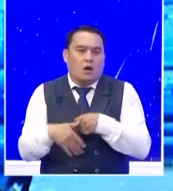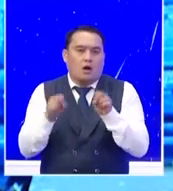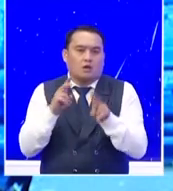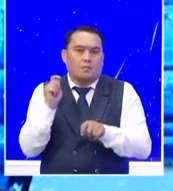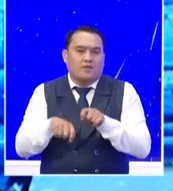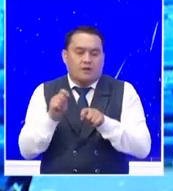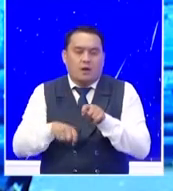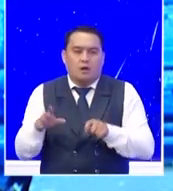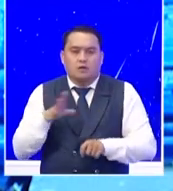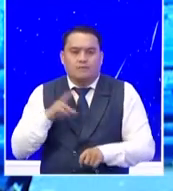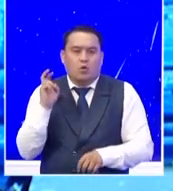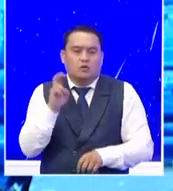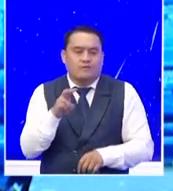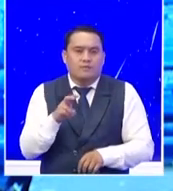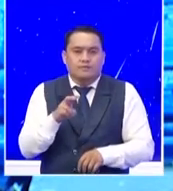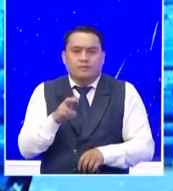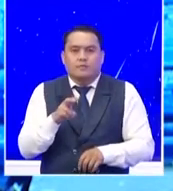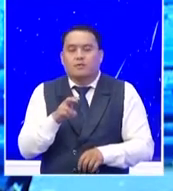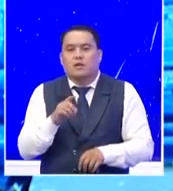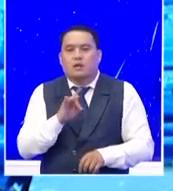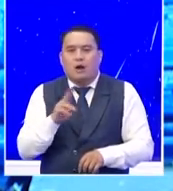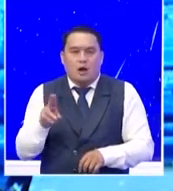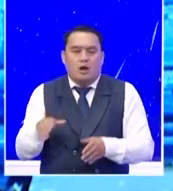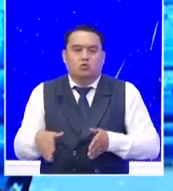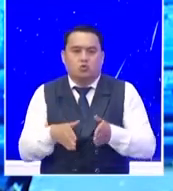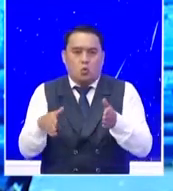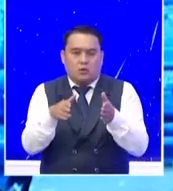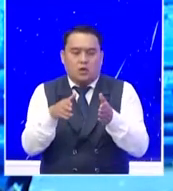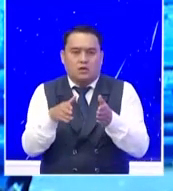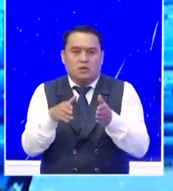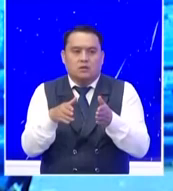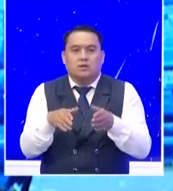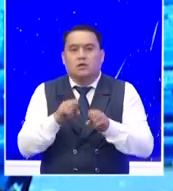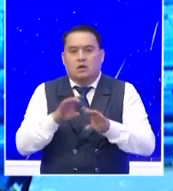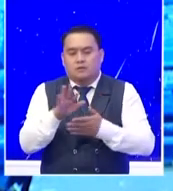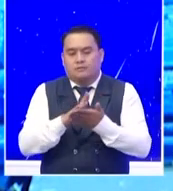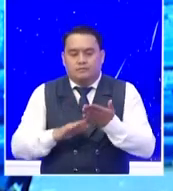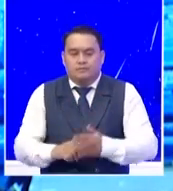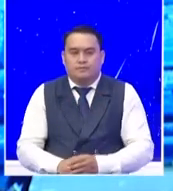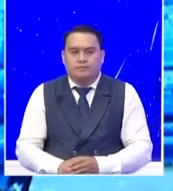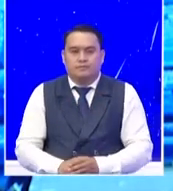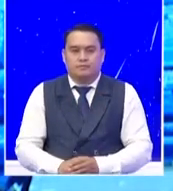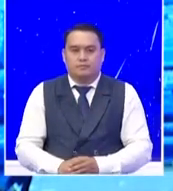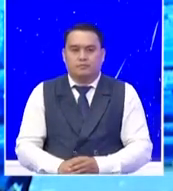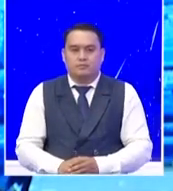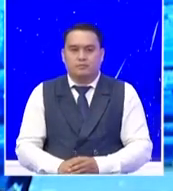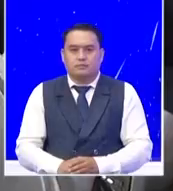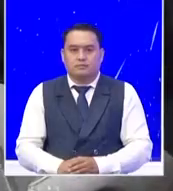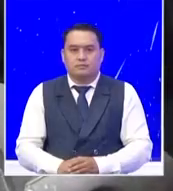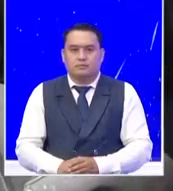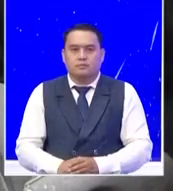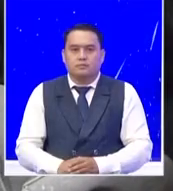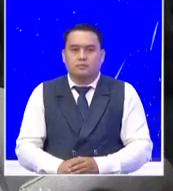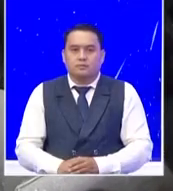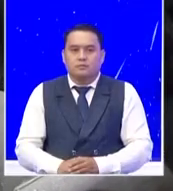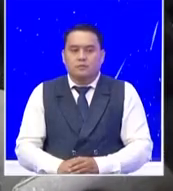рейдке шықты. Екі жыл бұрын салынған республикалық маңызы бар жолды әріптесім Елдана Сәрсенбайқызы да көріп келді.